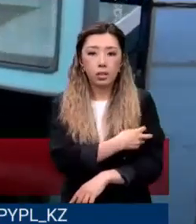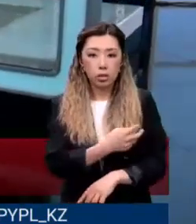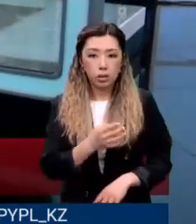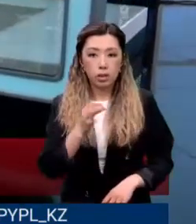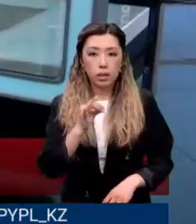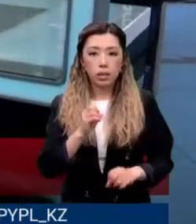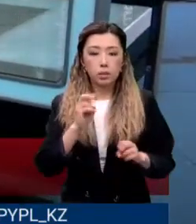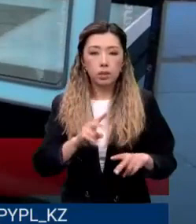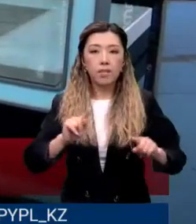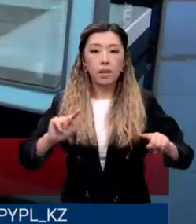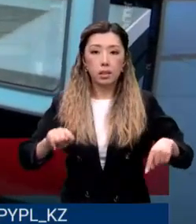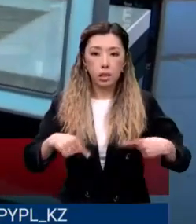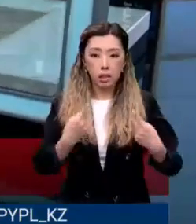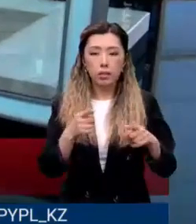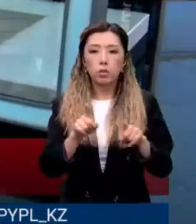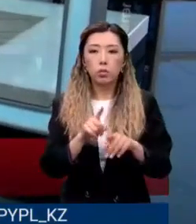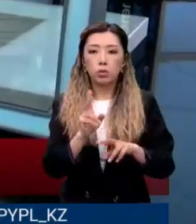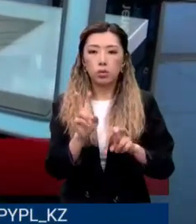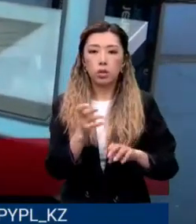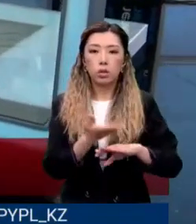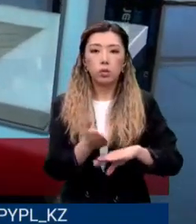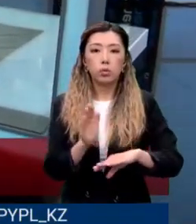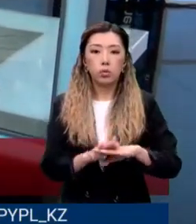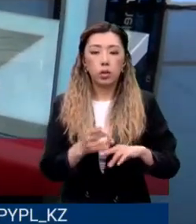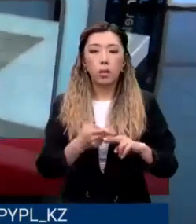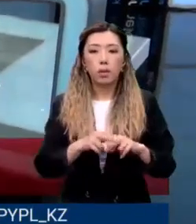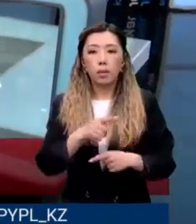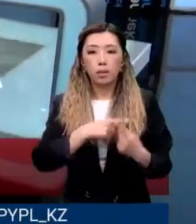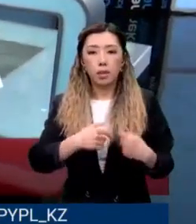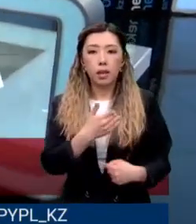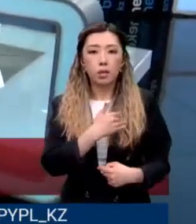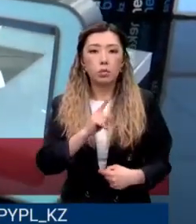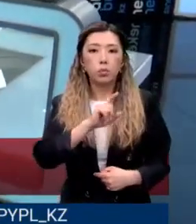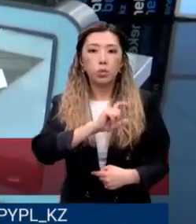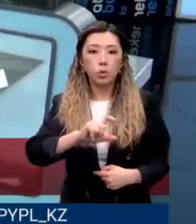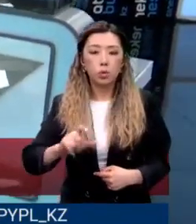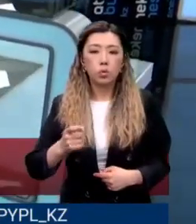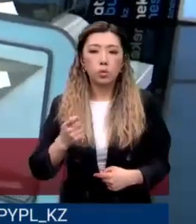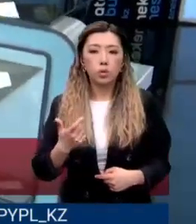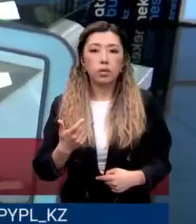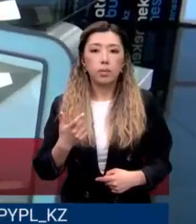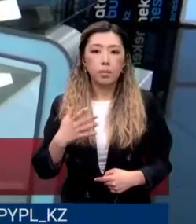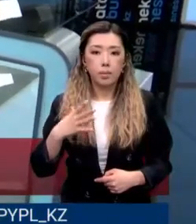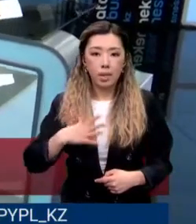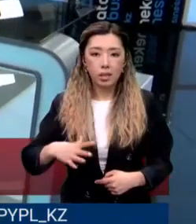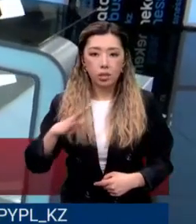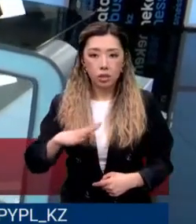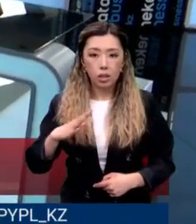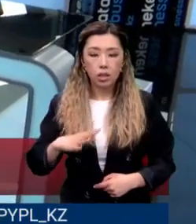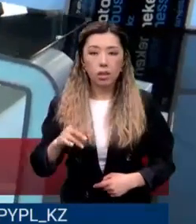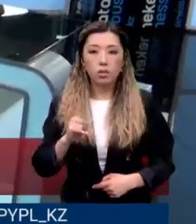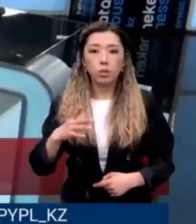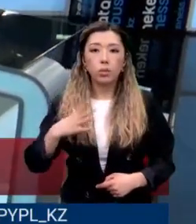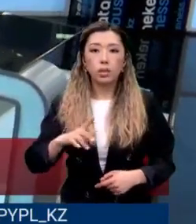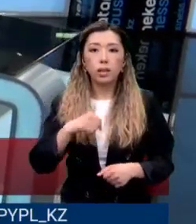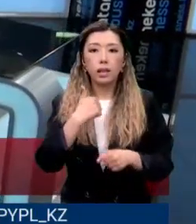это тоже не из легких, поэтому мы хотели бы, чтобы все-таки наши граждане выдержали некоторое терпение, чтобы